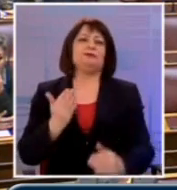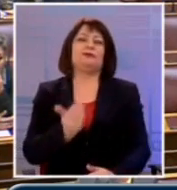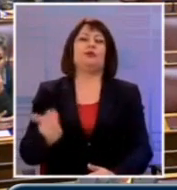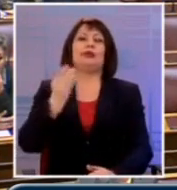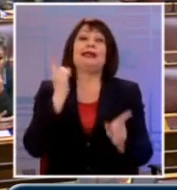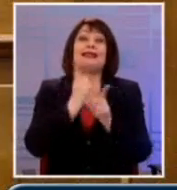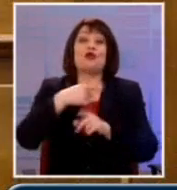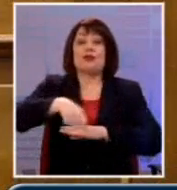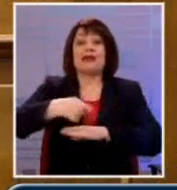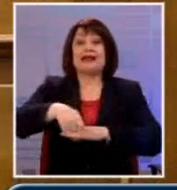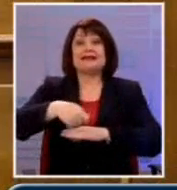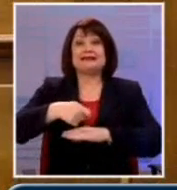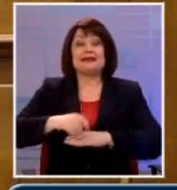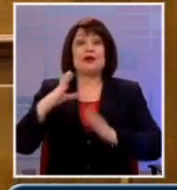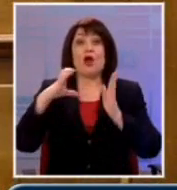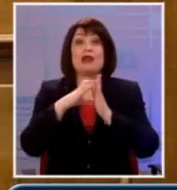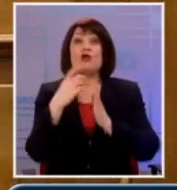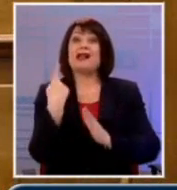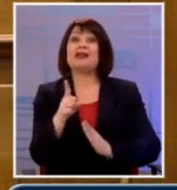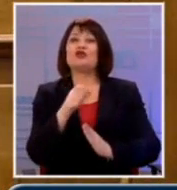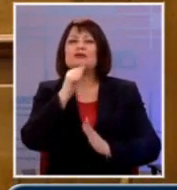ειδικό δικαστήριο, το άρθρο 100 του Συντάγματος,